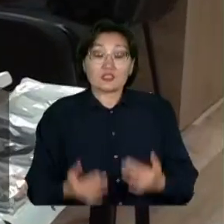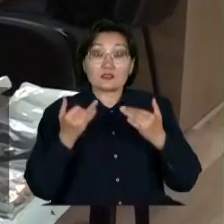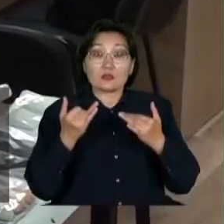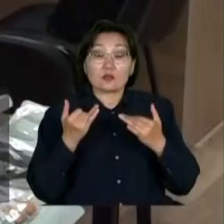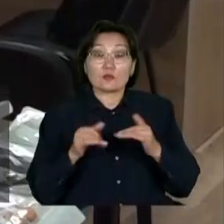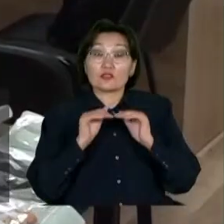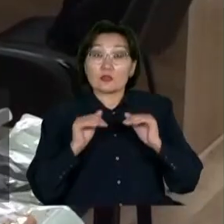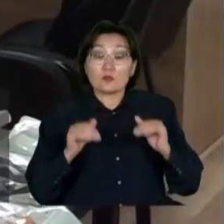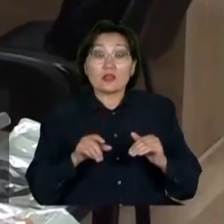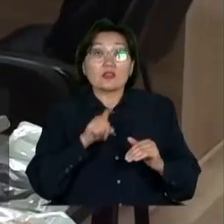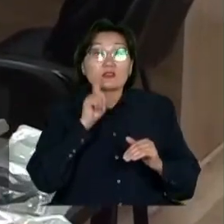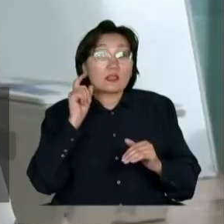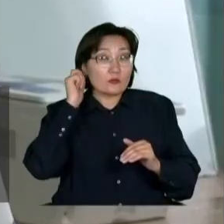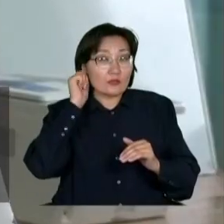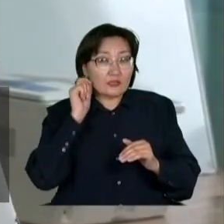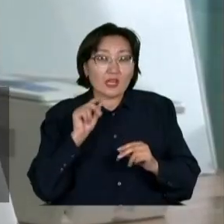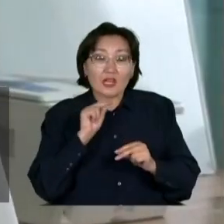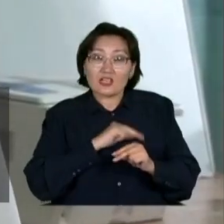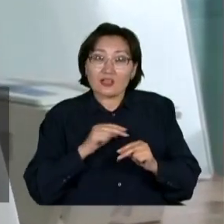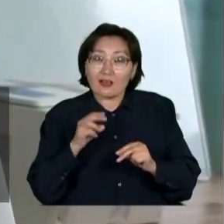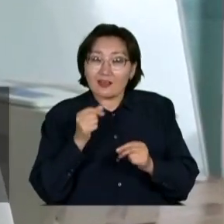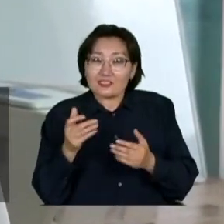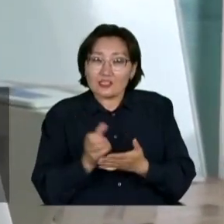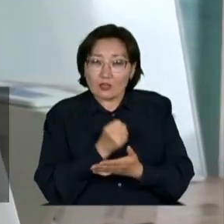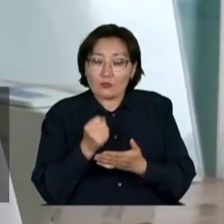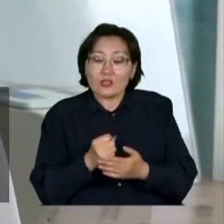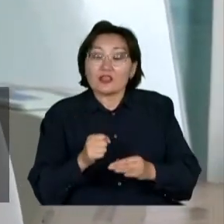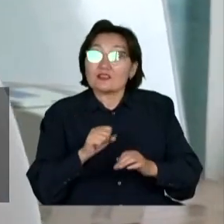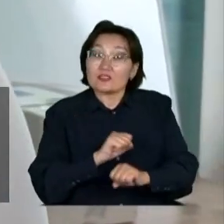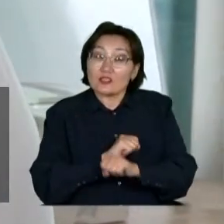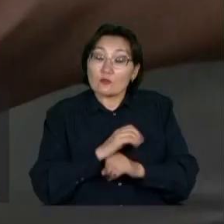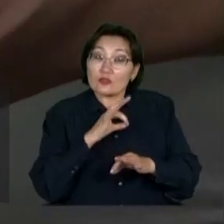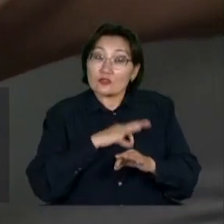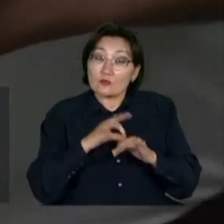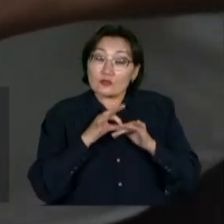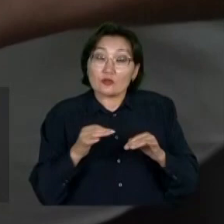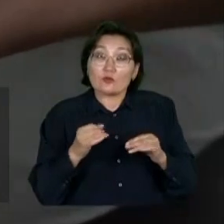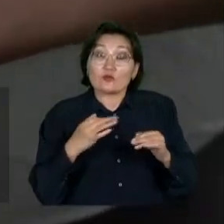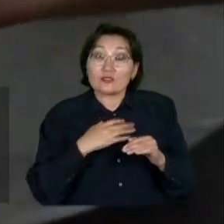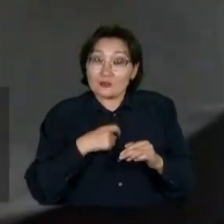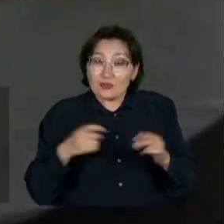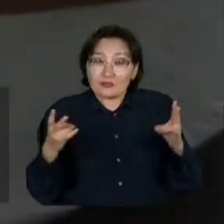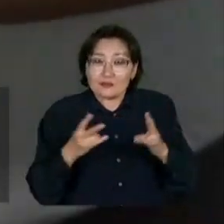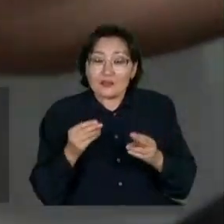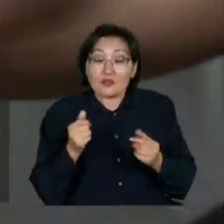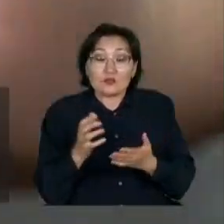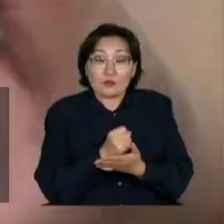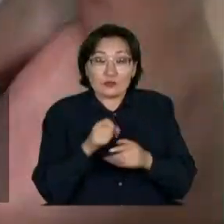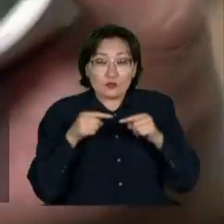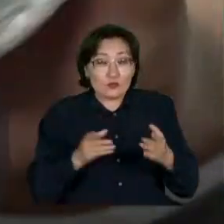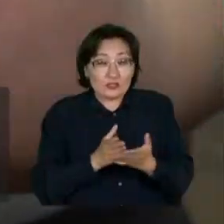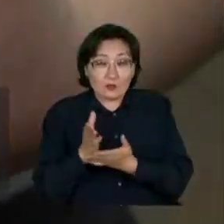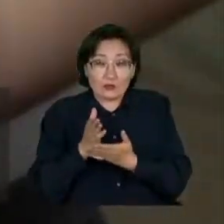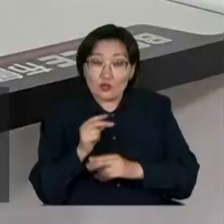Қазіргінің балалары жастайынан ақша табудың жолын іздеп тұрады. Демалысын тиімді өткізуді қалайтын әрі өз қажетіне қаражат тапқысы келетін оқушылар түрлі салада